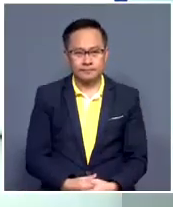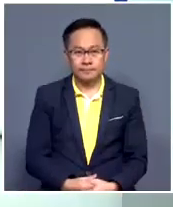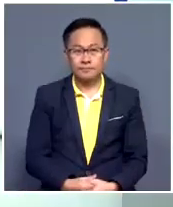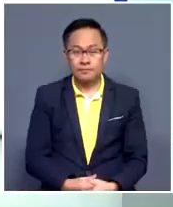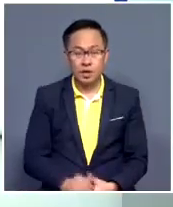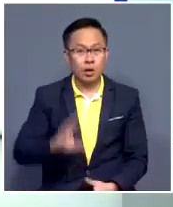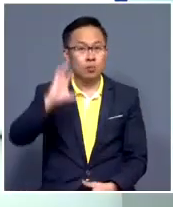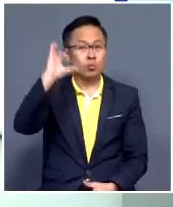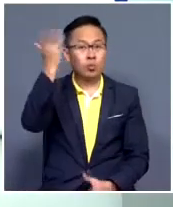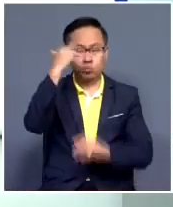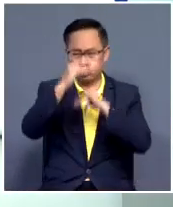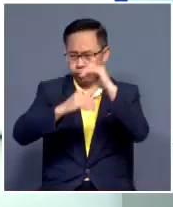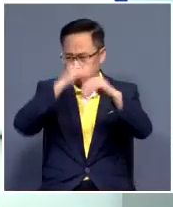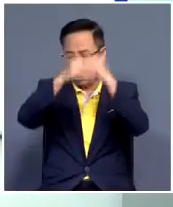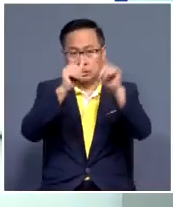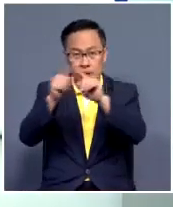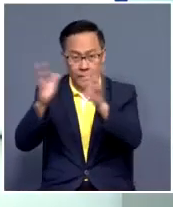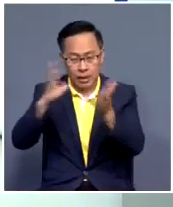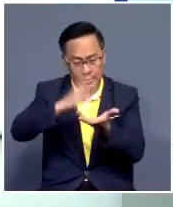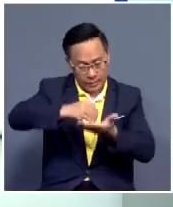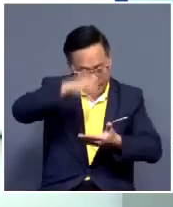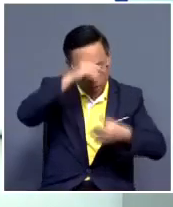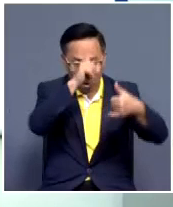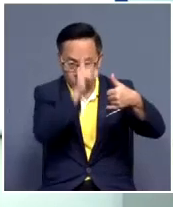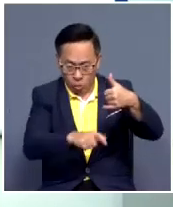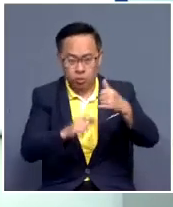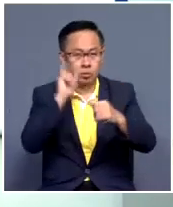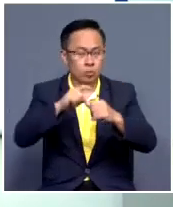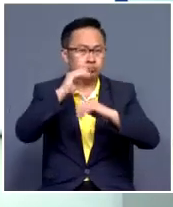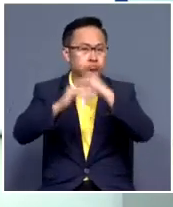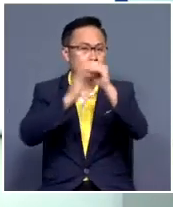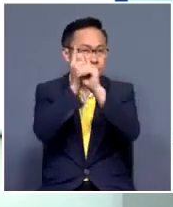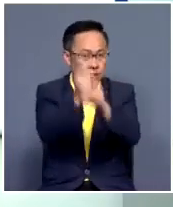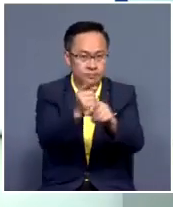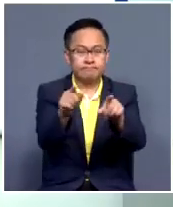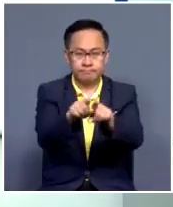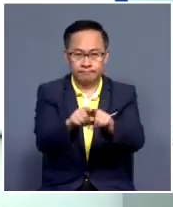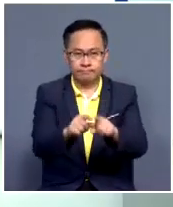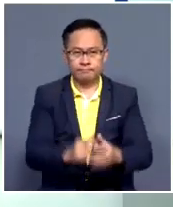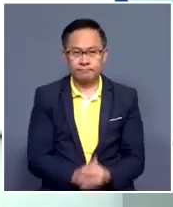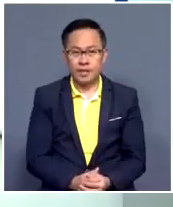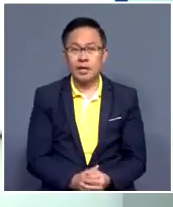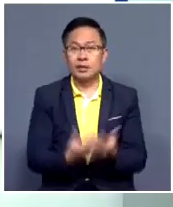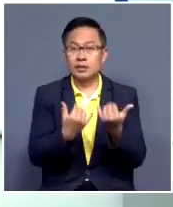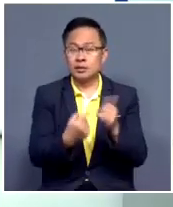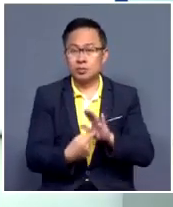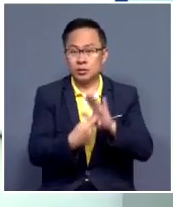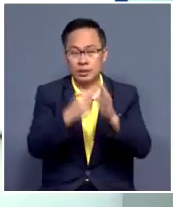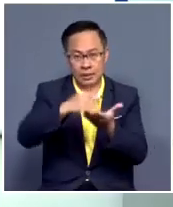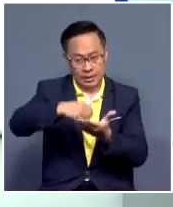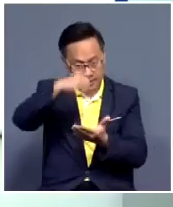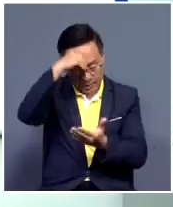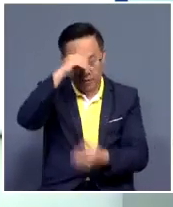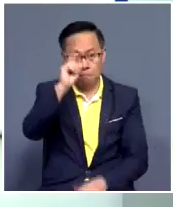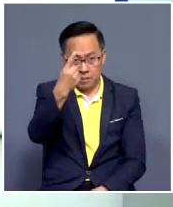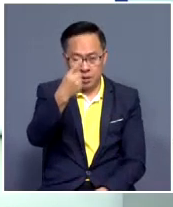เมื่อโลกก้าวไปข้างหน้าการศึกษาและตัวบุคคลเองก็ต้องก้าวให้ทันตามการเปลี่ยนแปลงของโลกเช่นเดียวกันนะคะนี่คือรูปแบบการเรียนการสอน